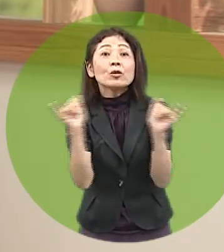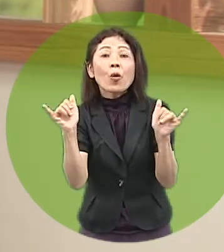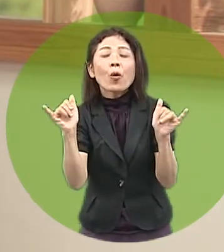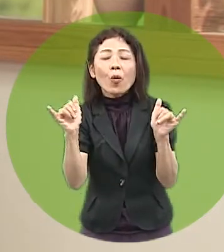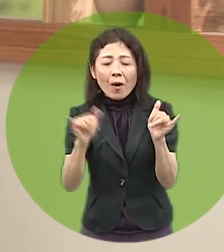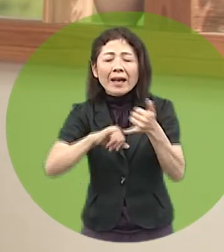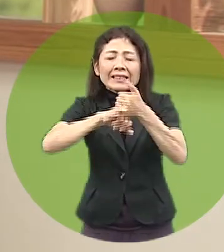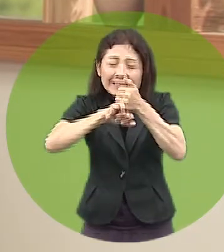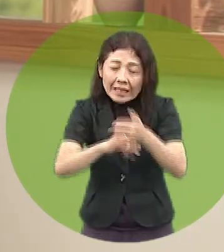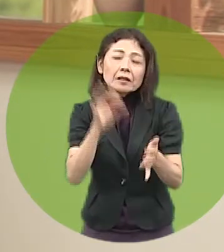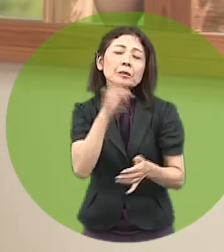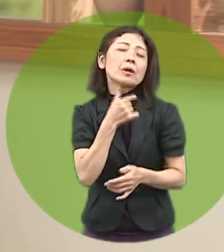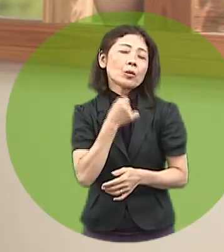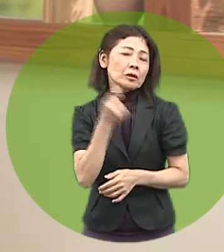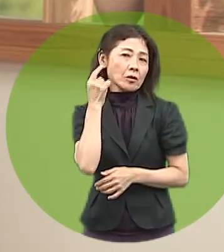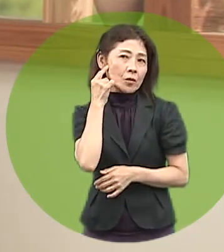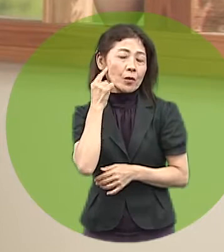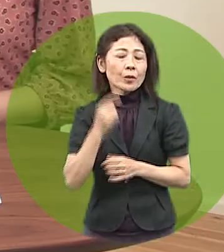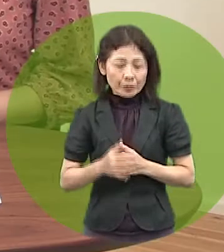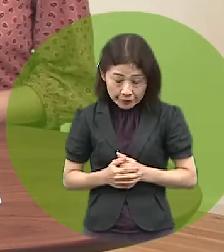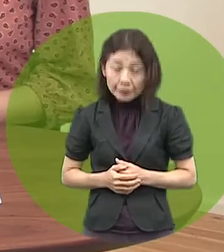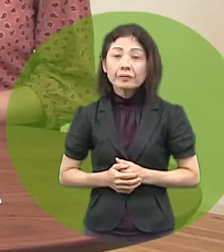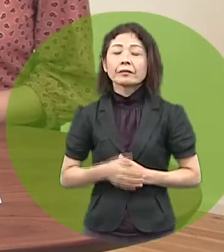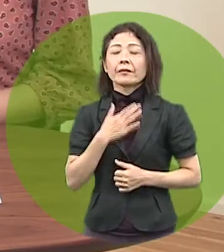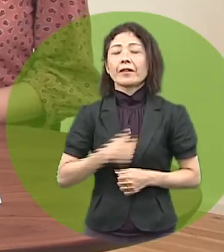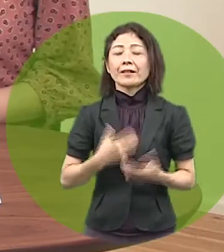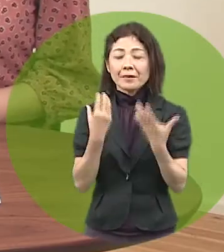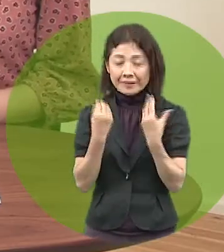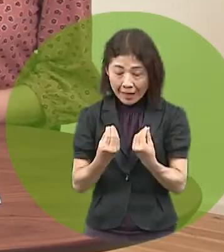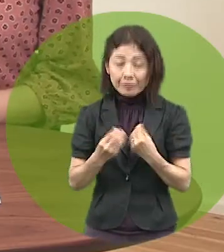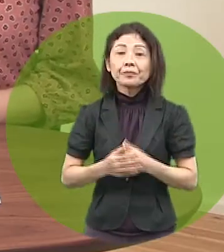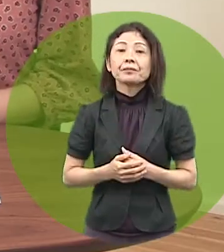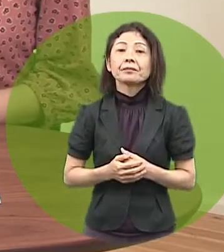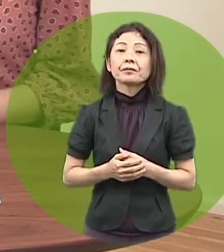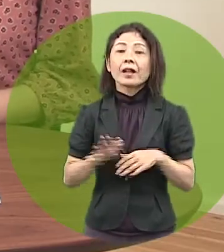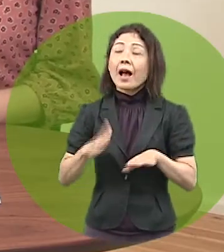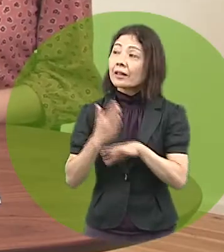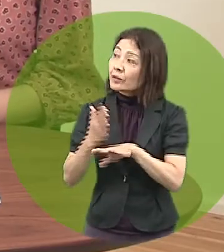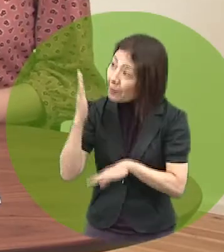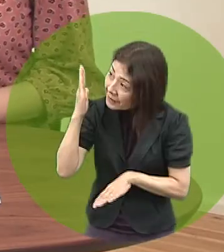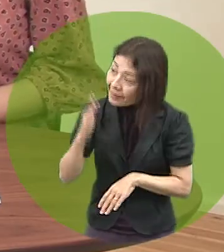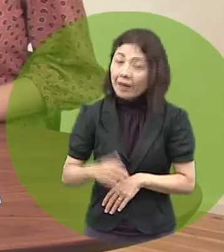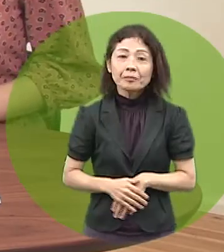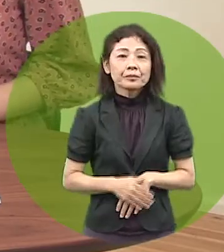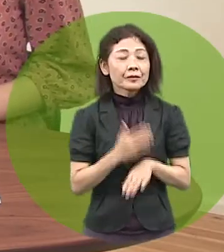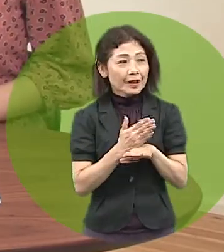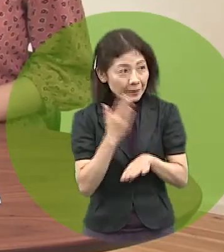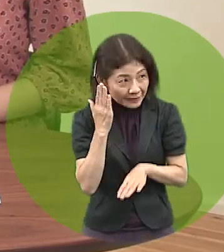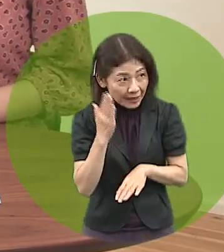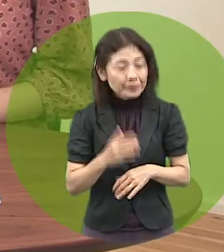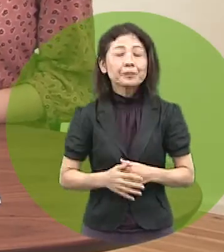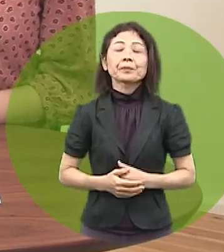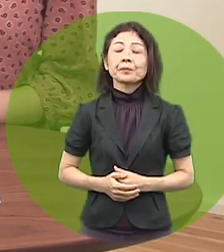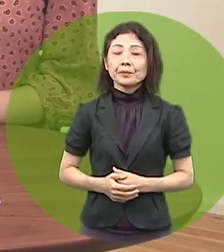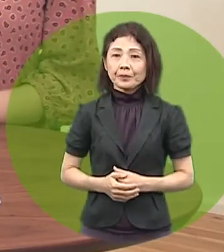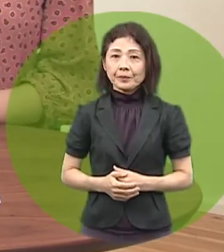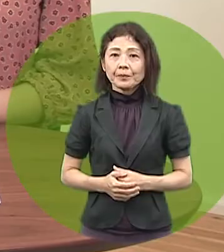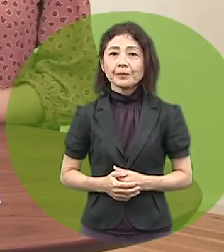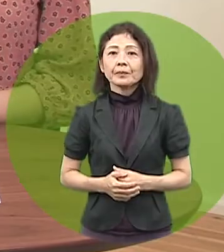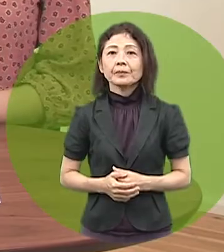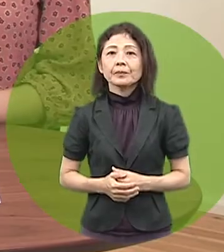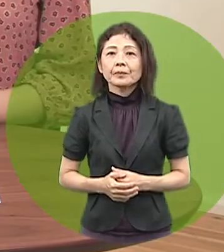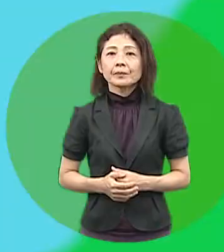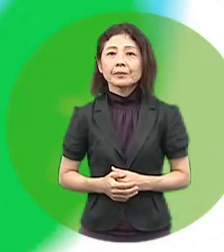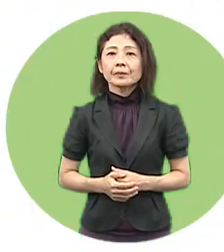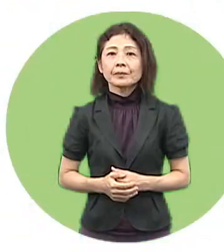是非ご覧いたらいきたいとおもいますわかりました池田さん今日はありがとうございましたありがとうございました